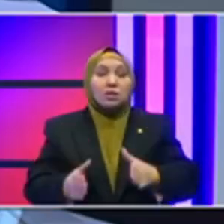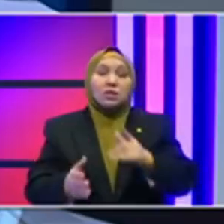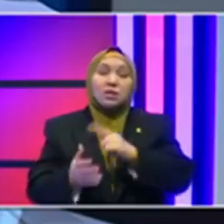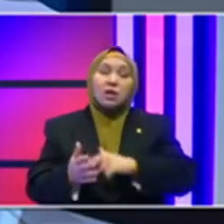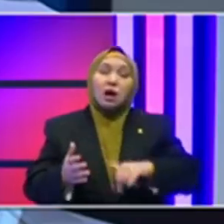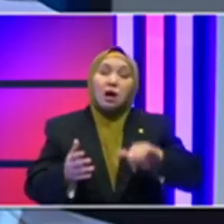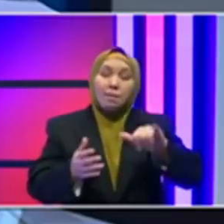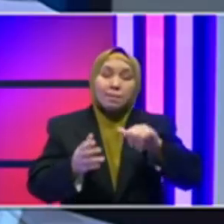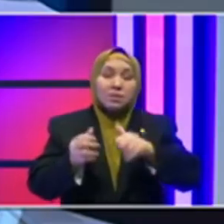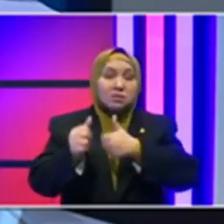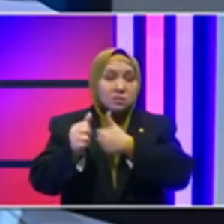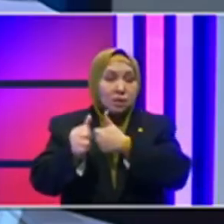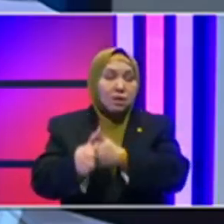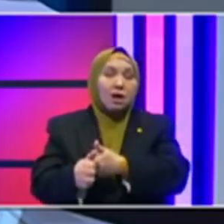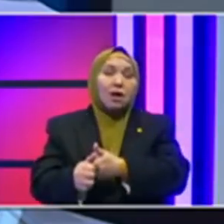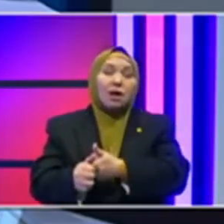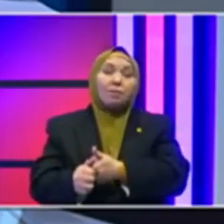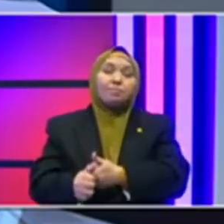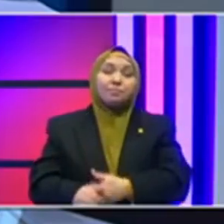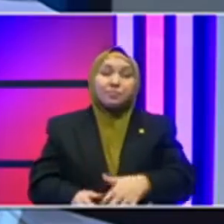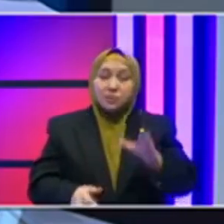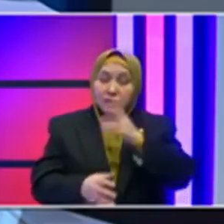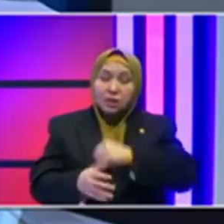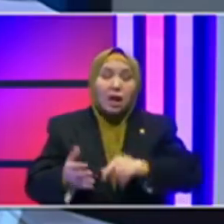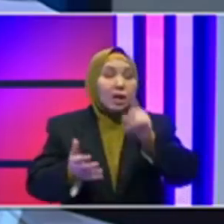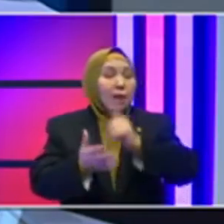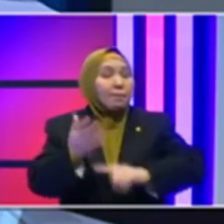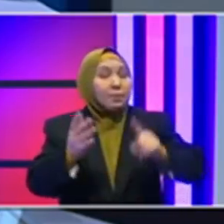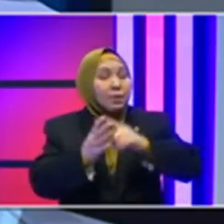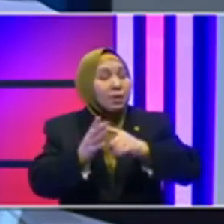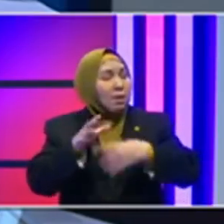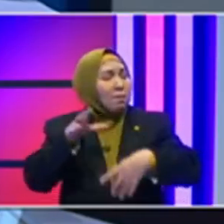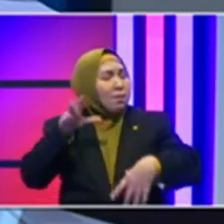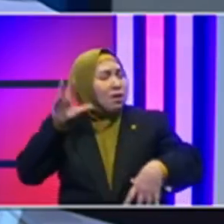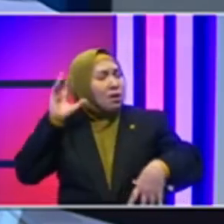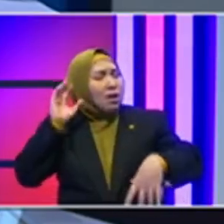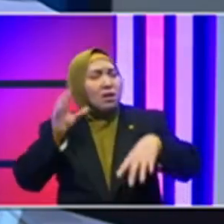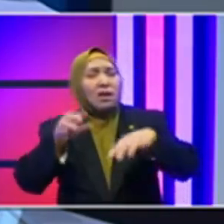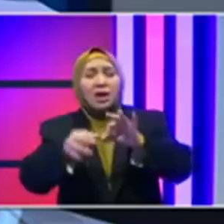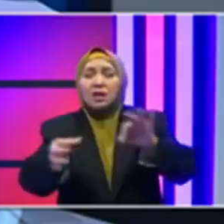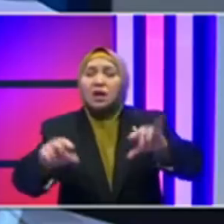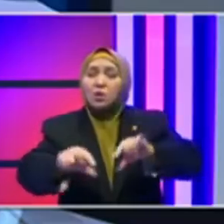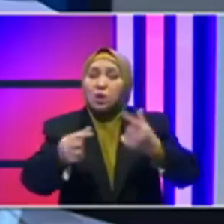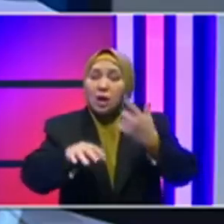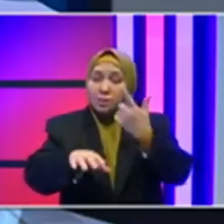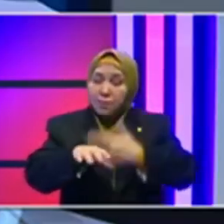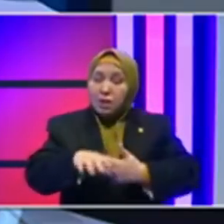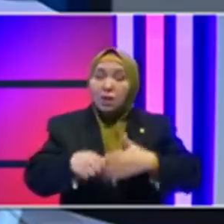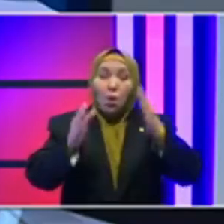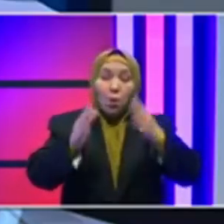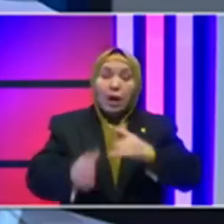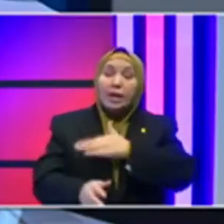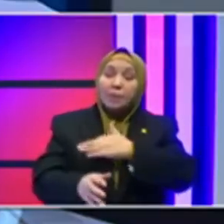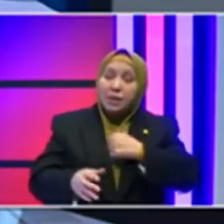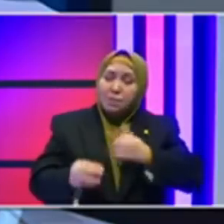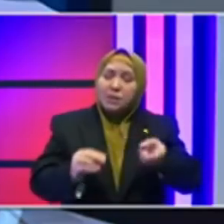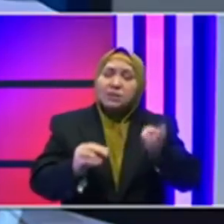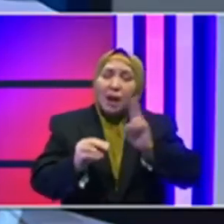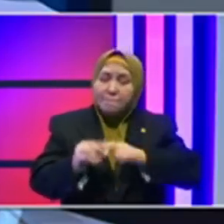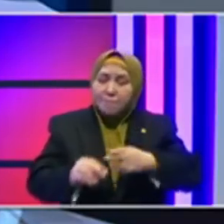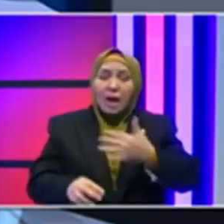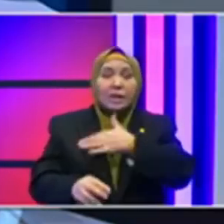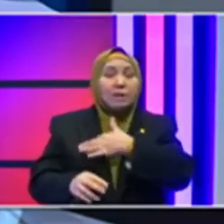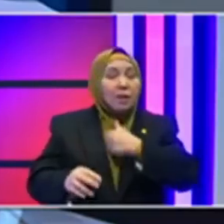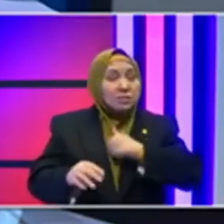zadathum imana dan apabila diperdengarkan Alquran kepadanya maka bertambahlah imannya